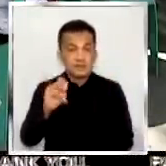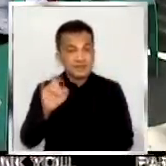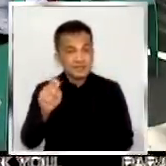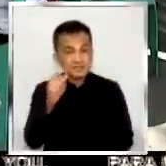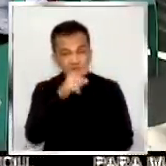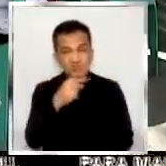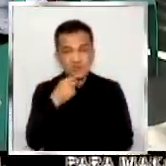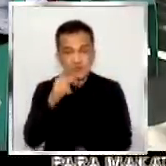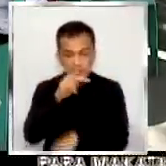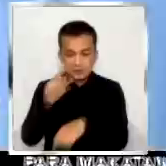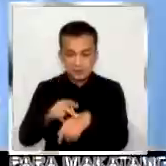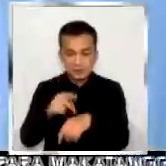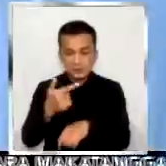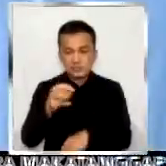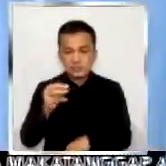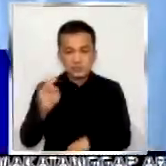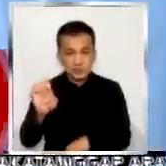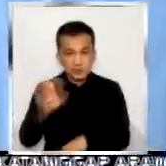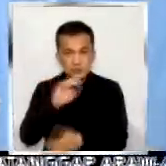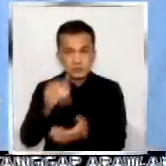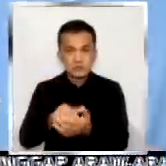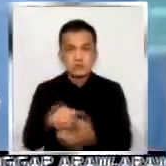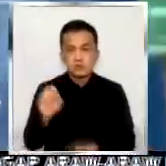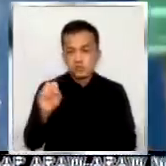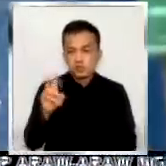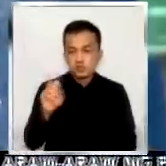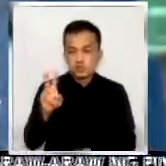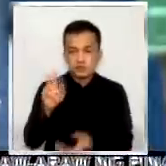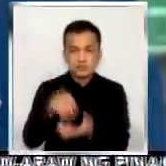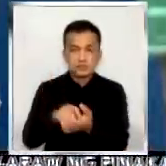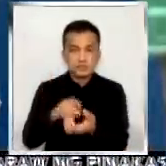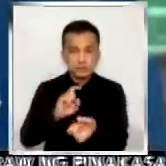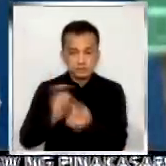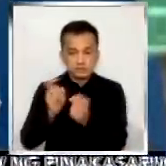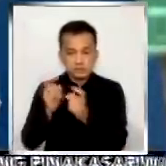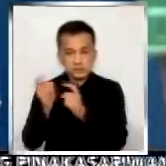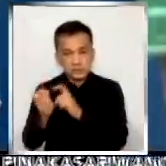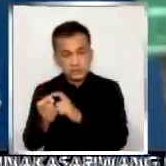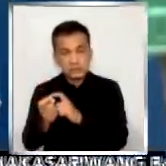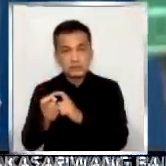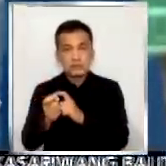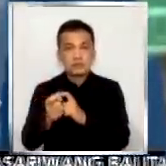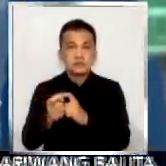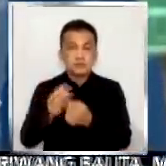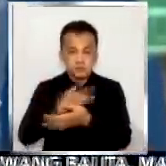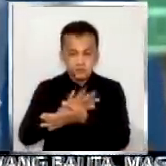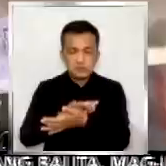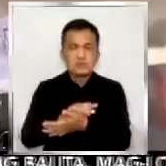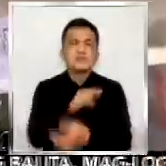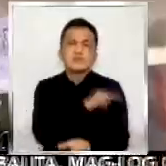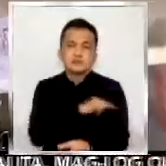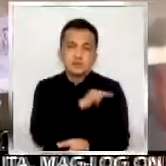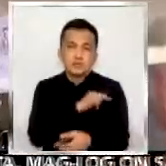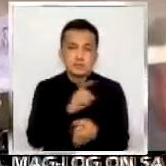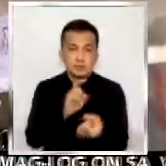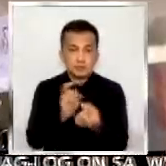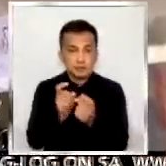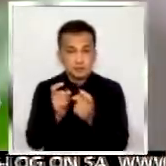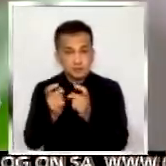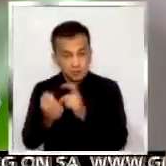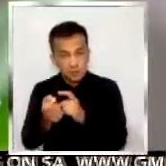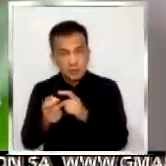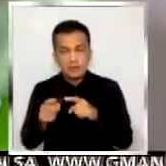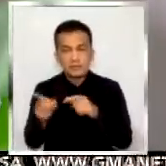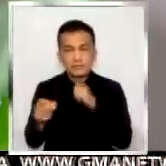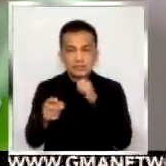nasa 12,000 ng mutations ng SARS-CoV-2. Natural lamang nagmimutate ang mga virus. Pero hindi naman daw lahat ay